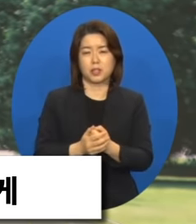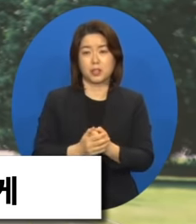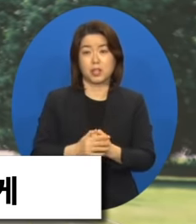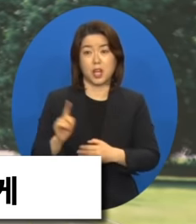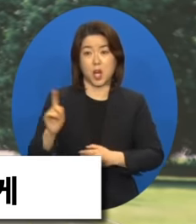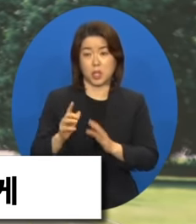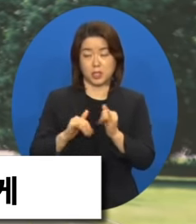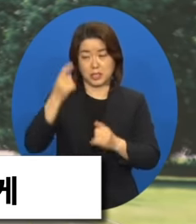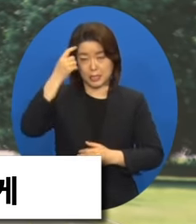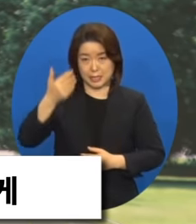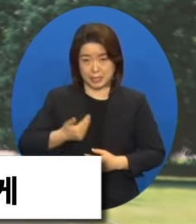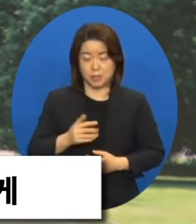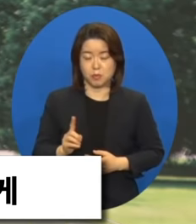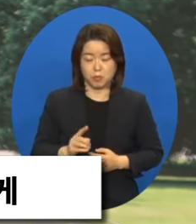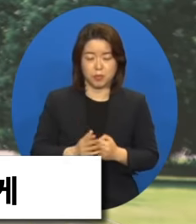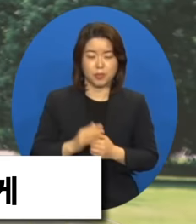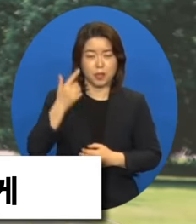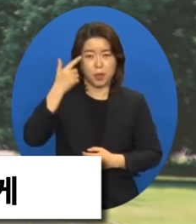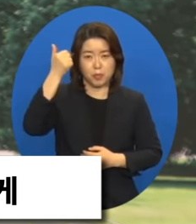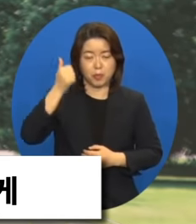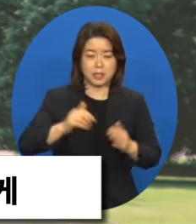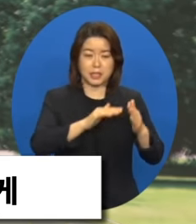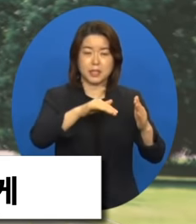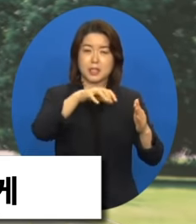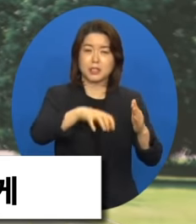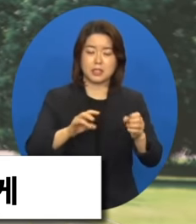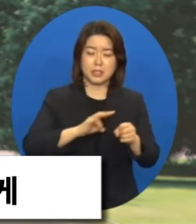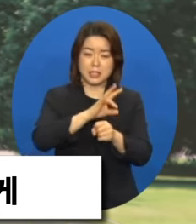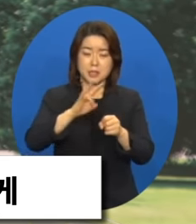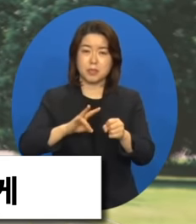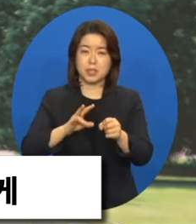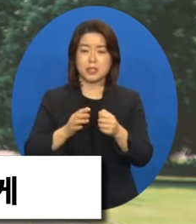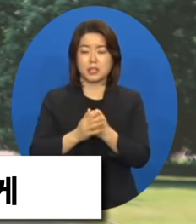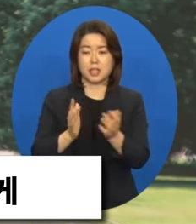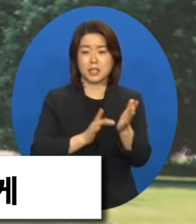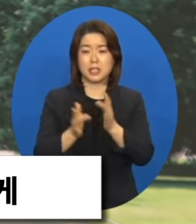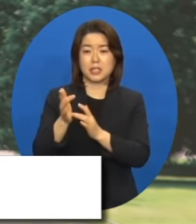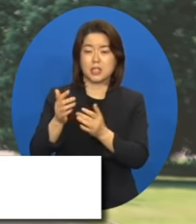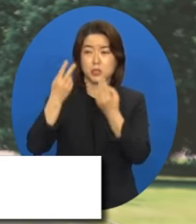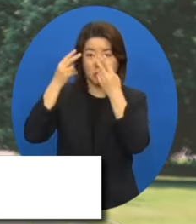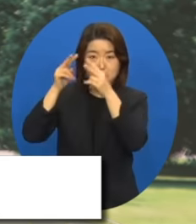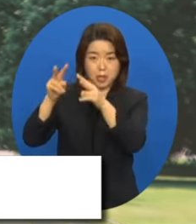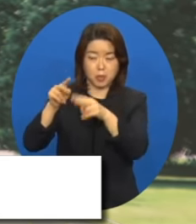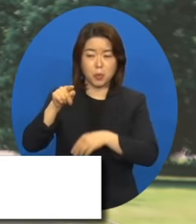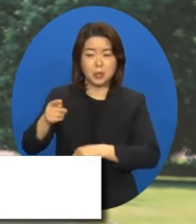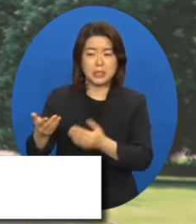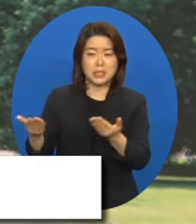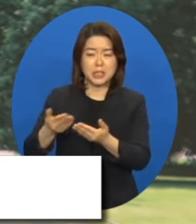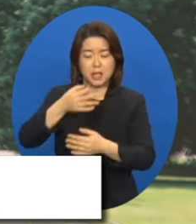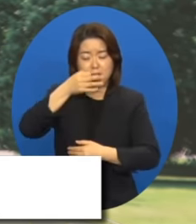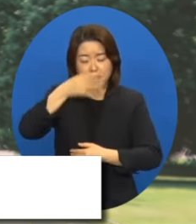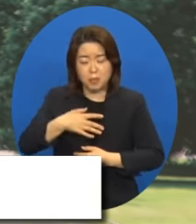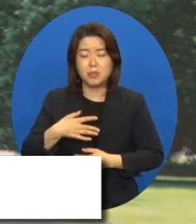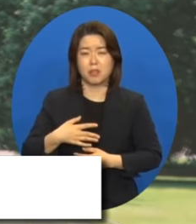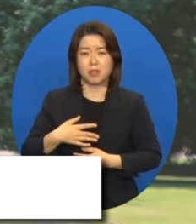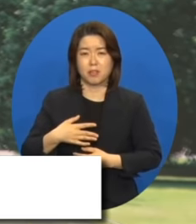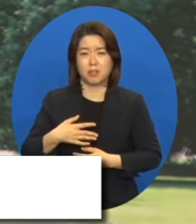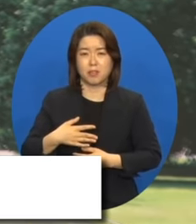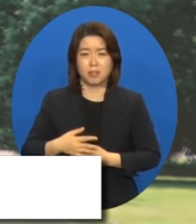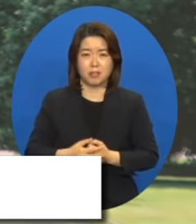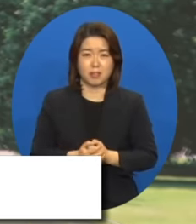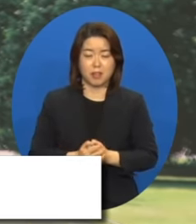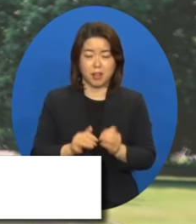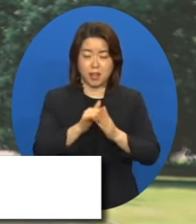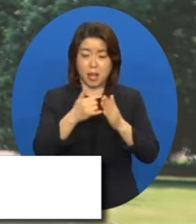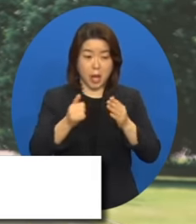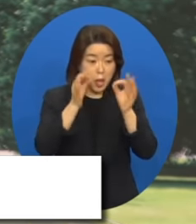질문하더라고요. 목사님, 가정에서 24시간 예수님을 바라보려고 하는 게 너무 힘들다는 거예요.